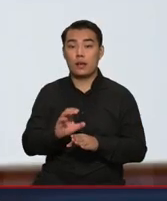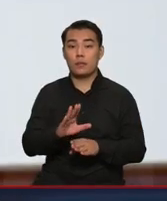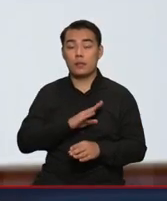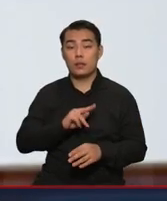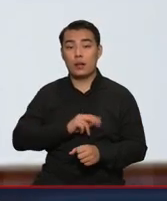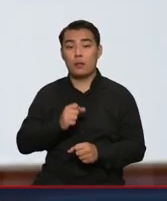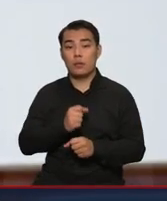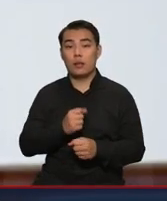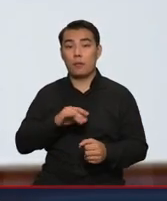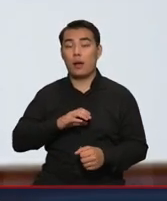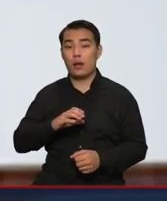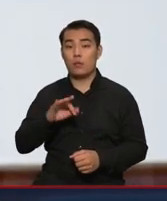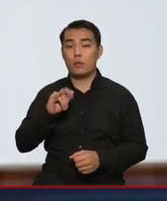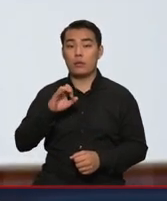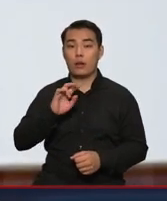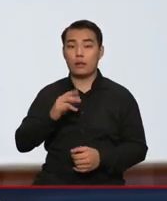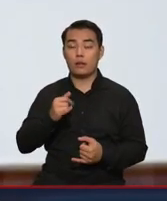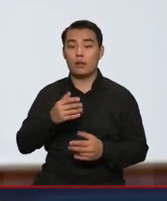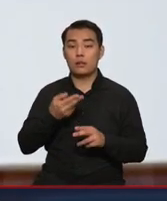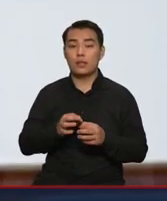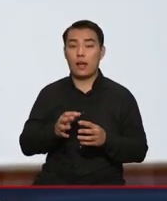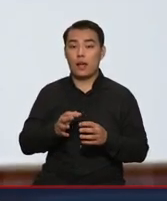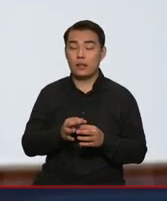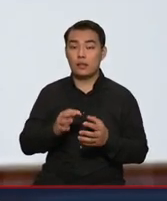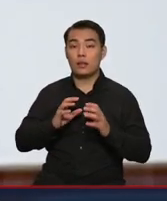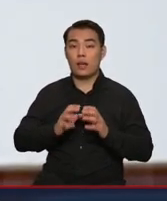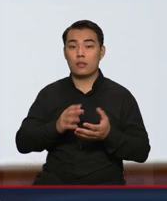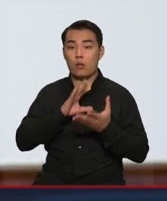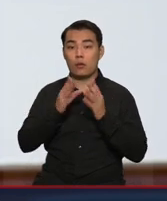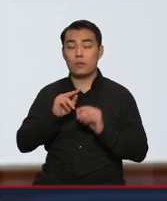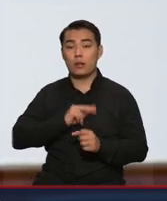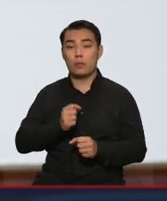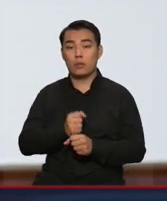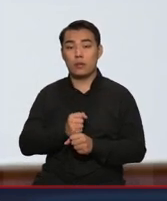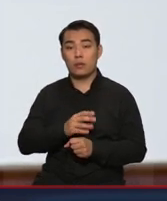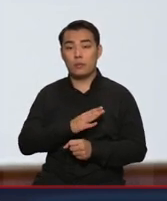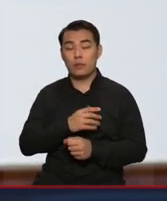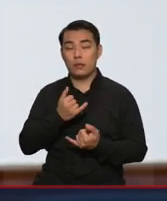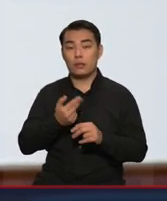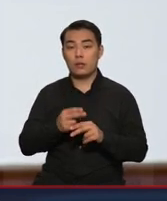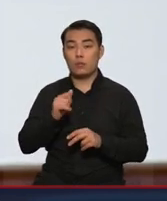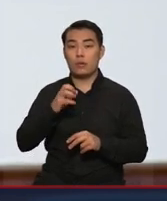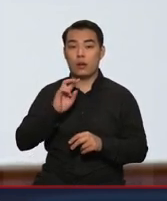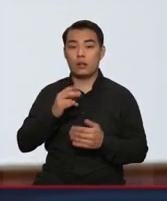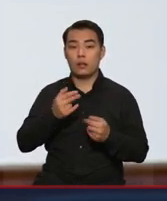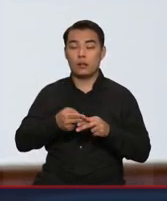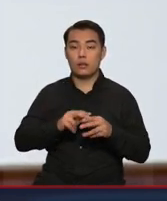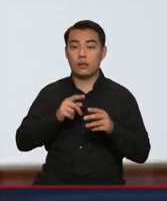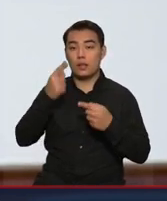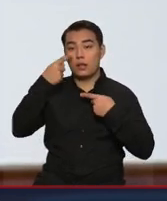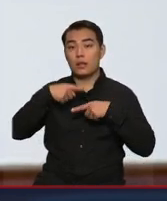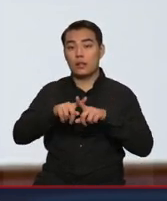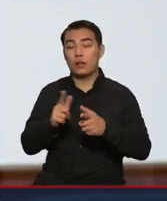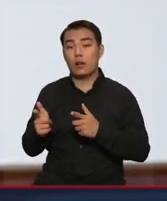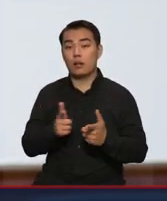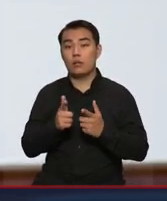Көктемде төмен байытылған уран отыны мен ұлттық ядролық орталықтың реакторын іске қостық. Сондай-ақ биыл уранды кәдеге жаратудың бірегей технологиясы